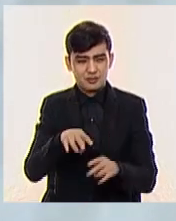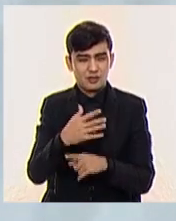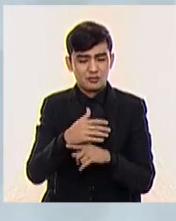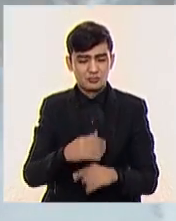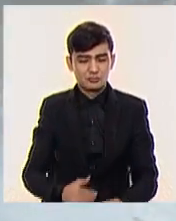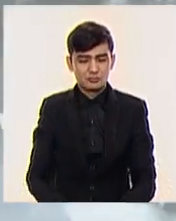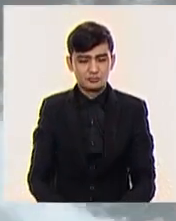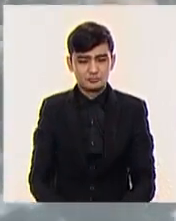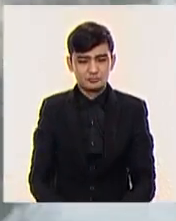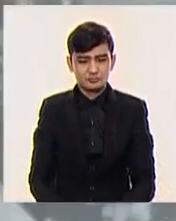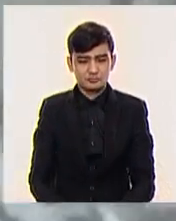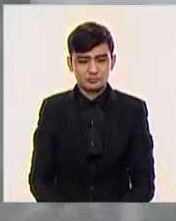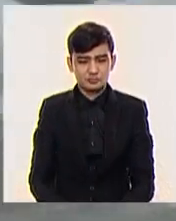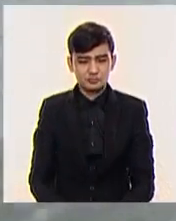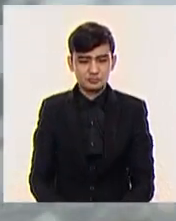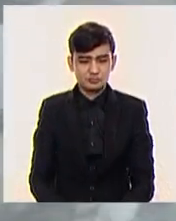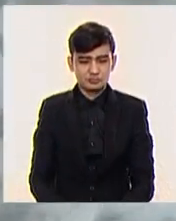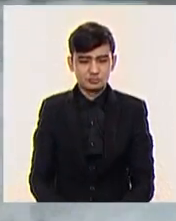транспорт.